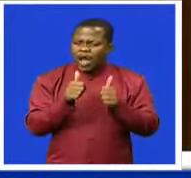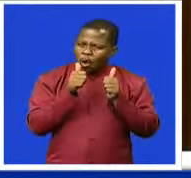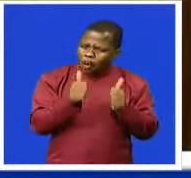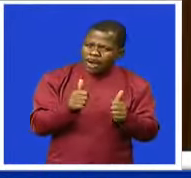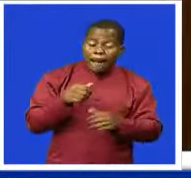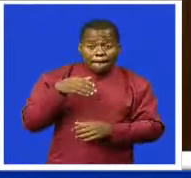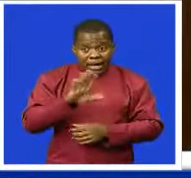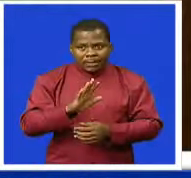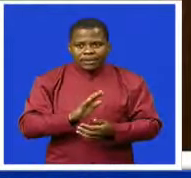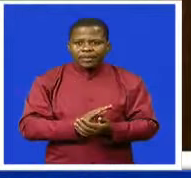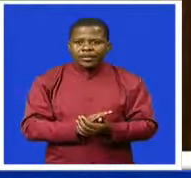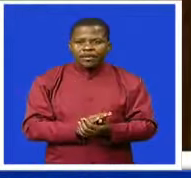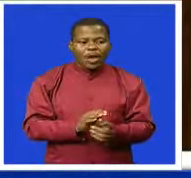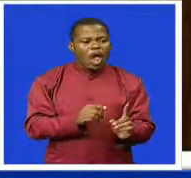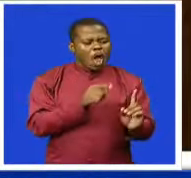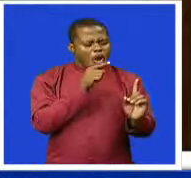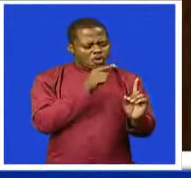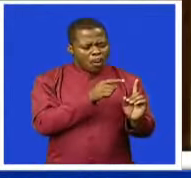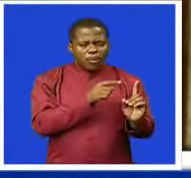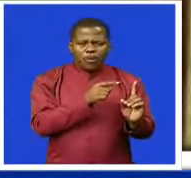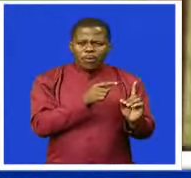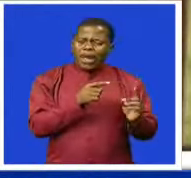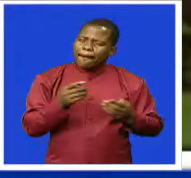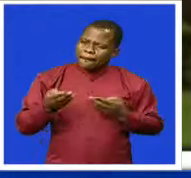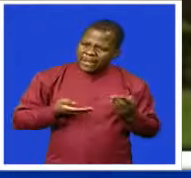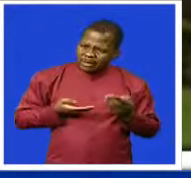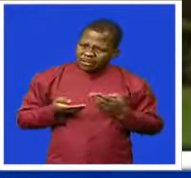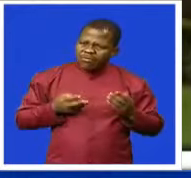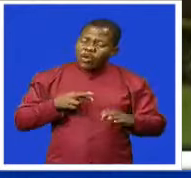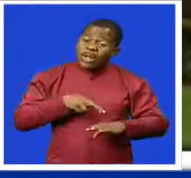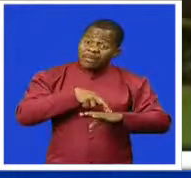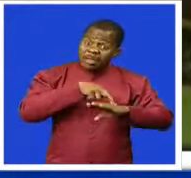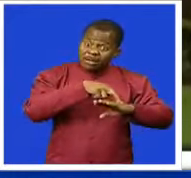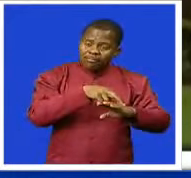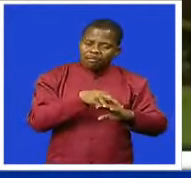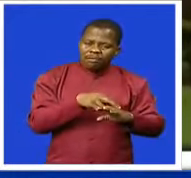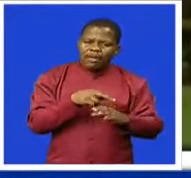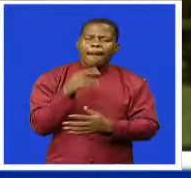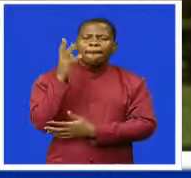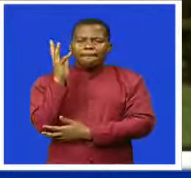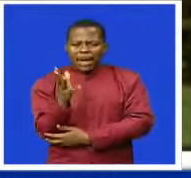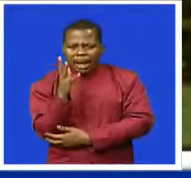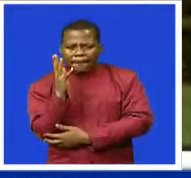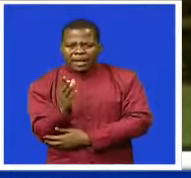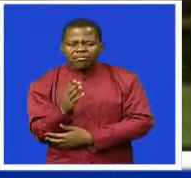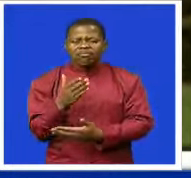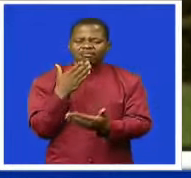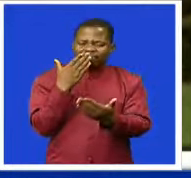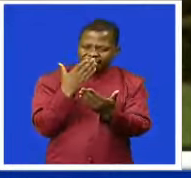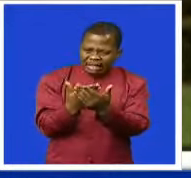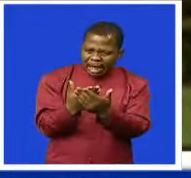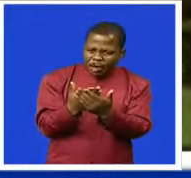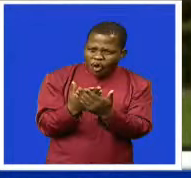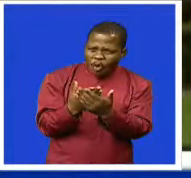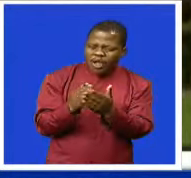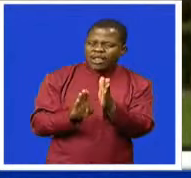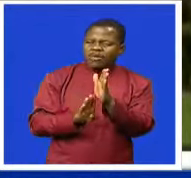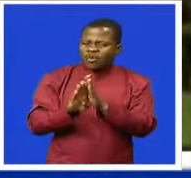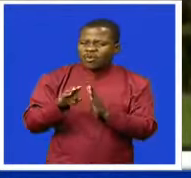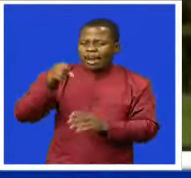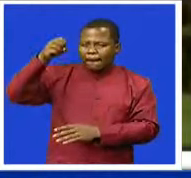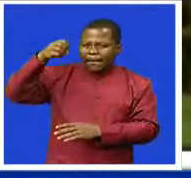bona babathengi basibona njani lesicelo sa EEC. Ngakho ke makhula nje kusho ukuthi siyaphuma vele